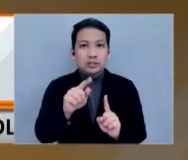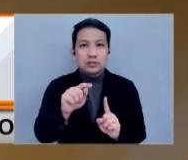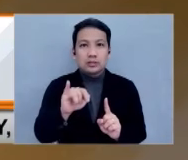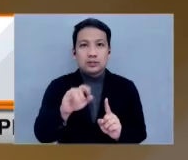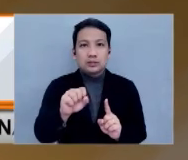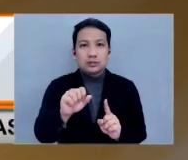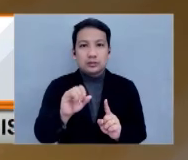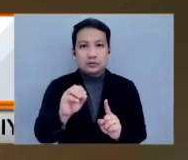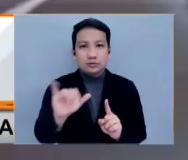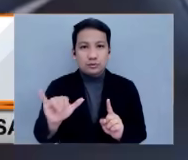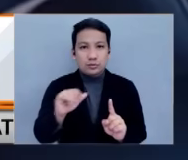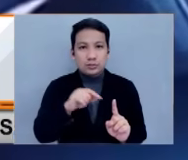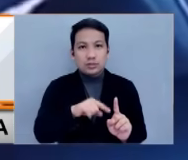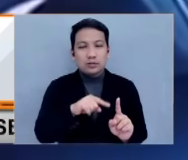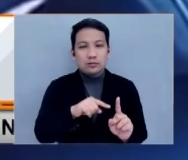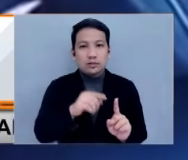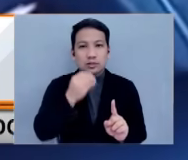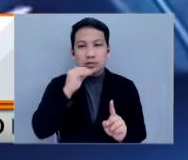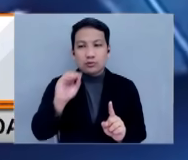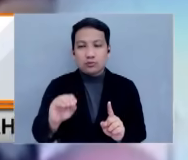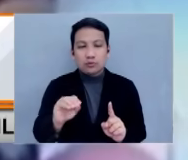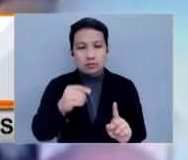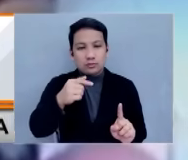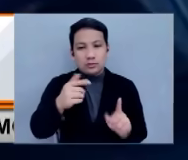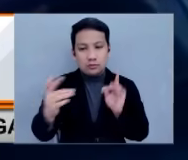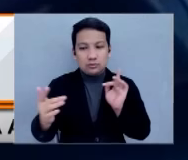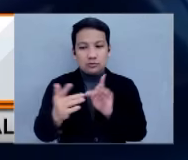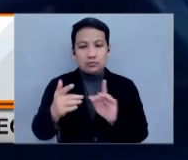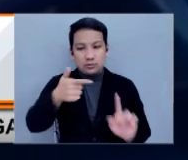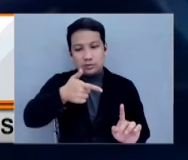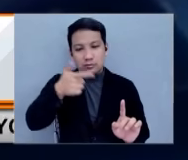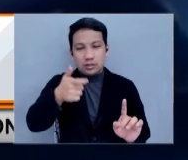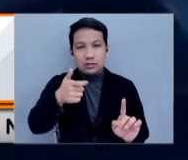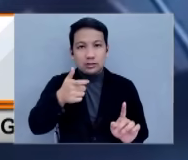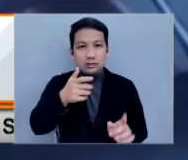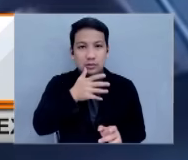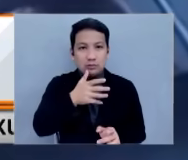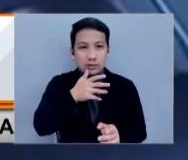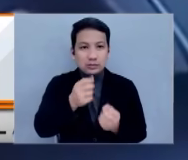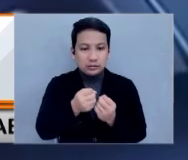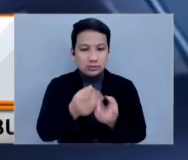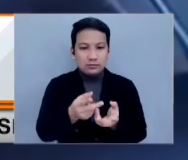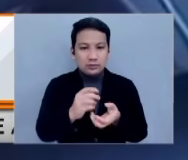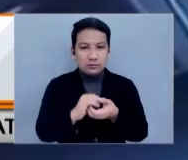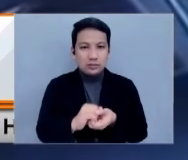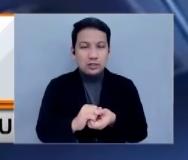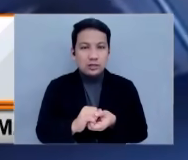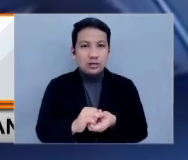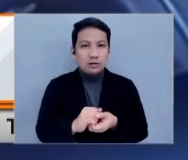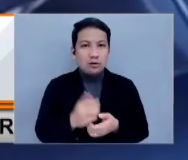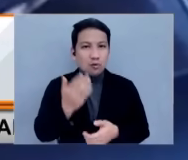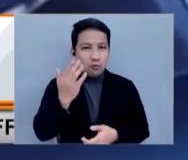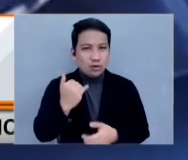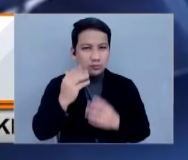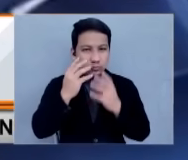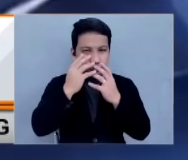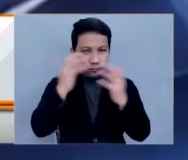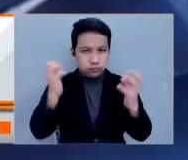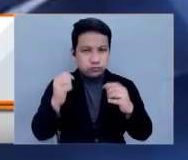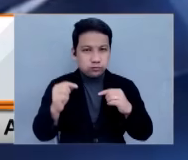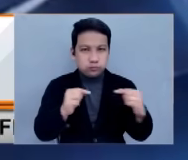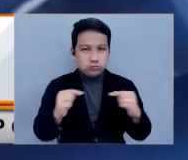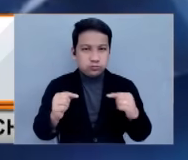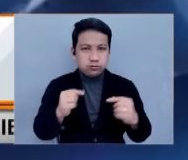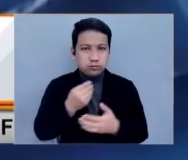kanila at nag-utos na ipapatay ang sarili niyang ina at living partner nito. Dala daw ito ng matinding galit at away sa pera.